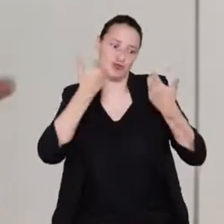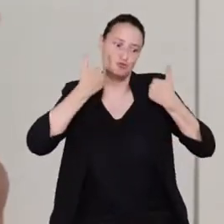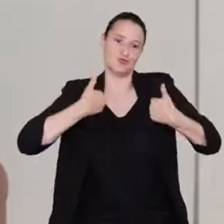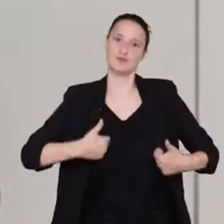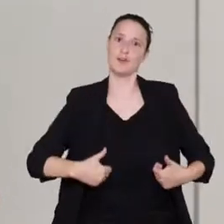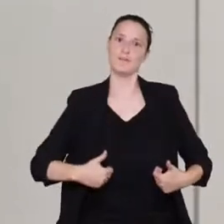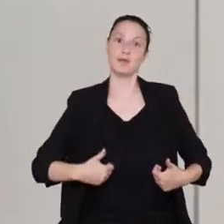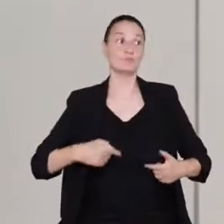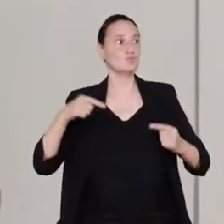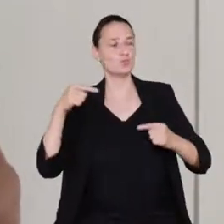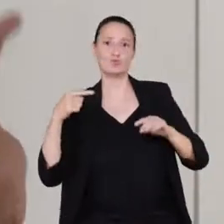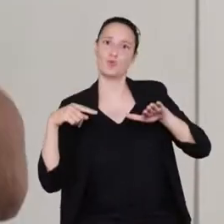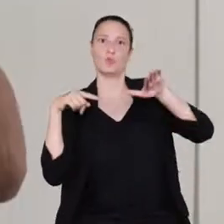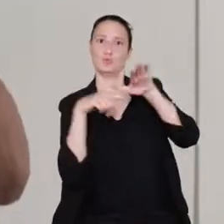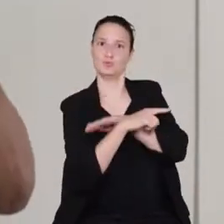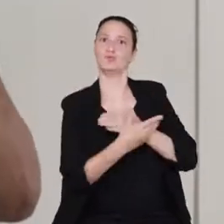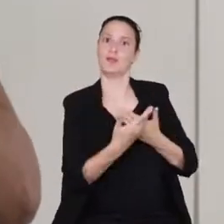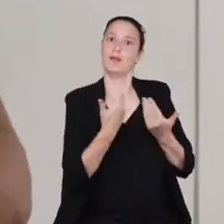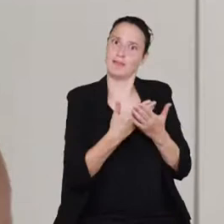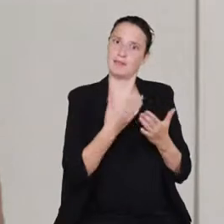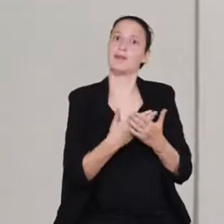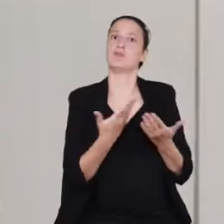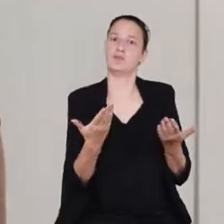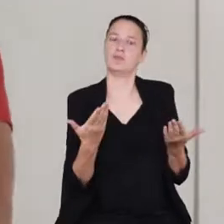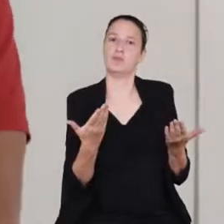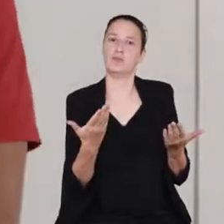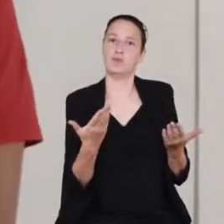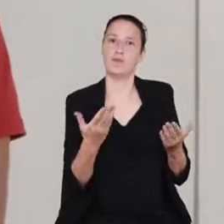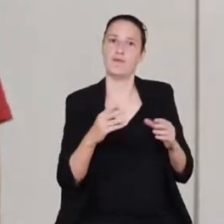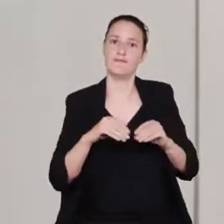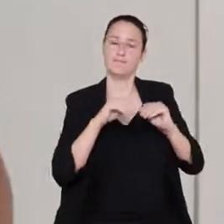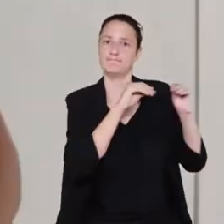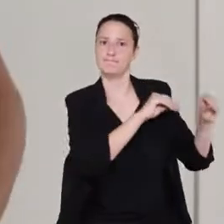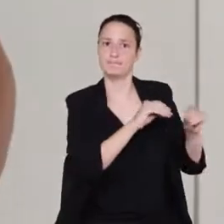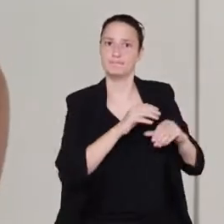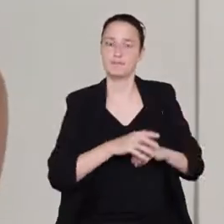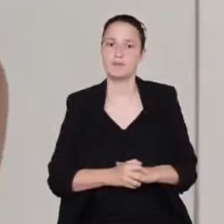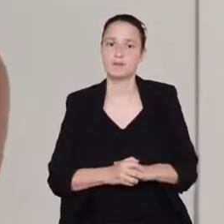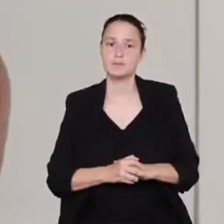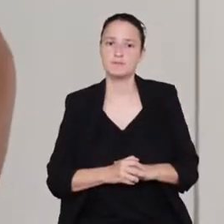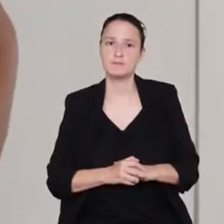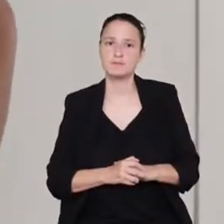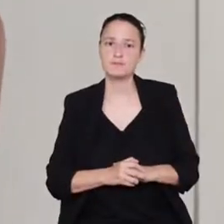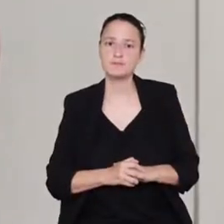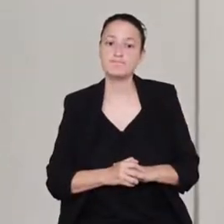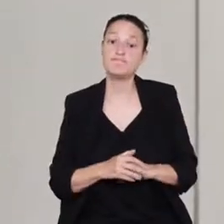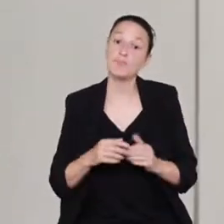częścią narodu, no to muszą siebie chronić i dlatego wyjechali. Więc